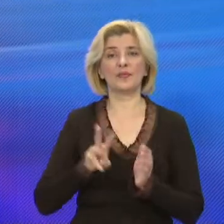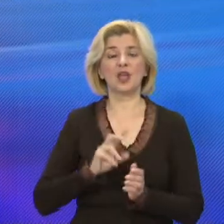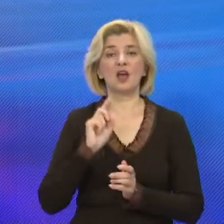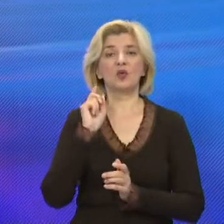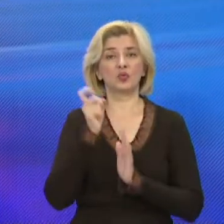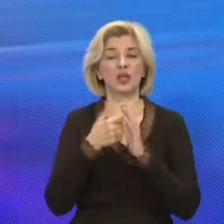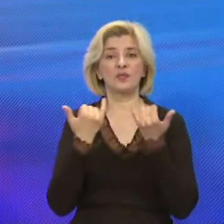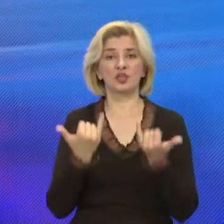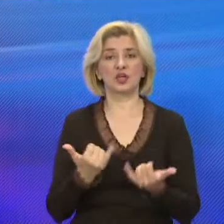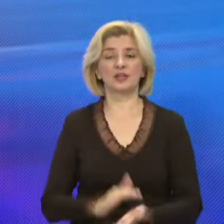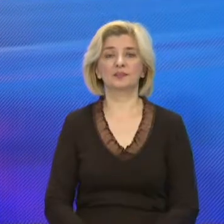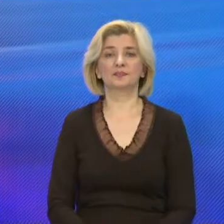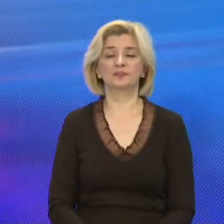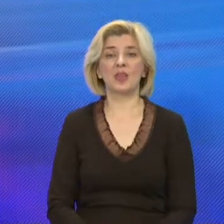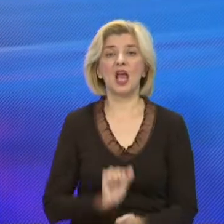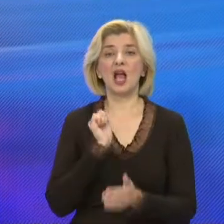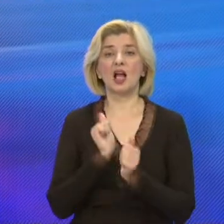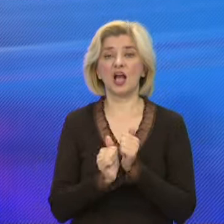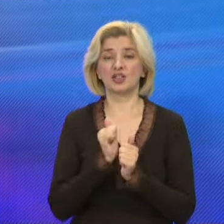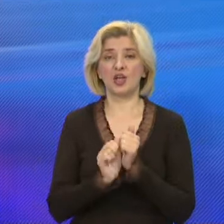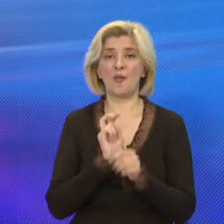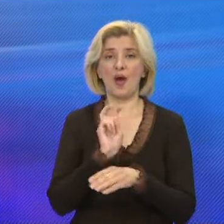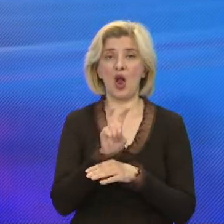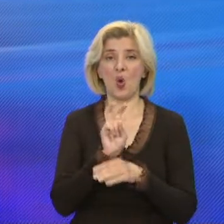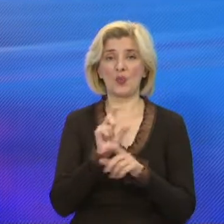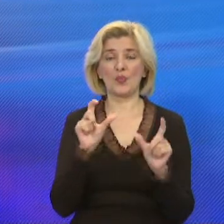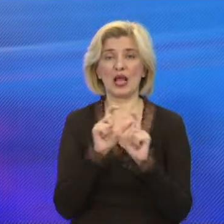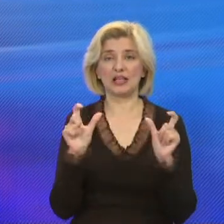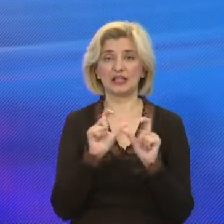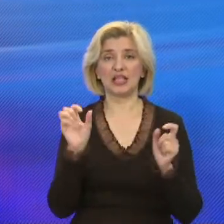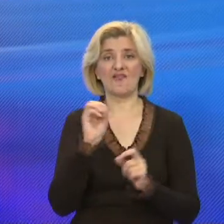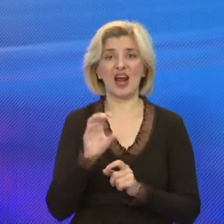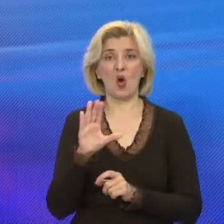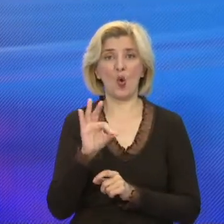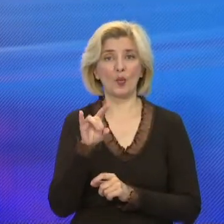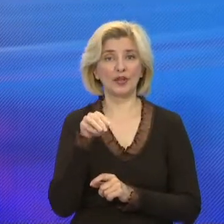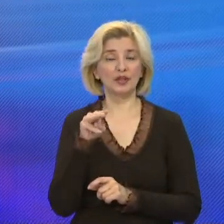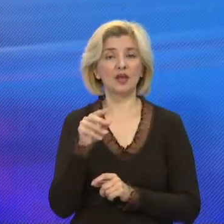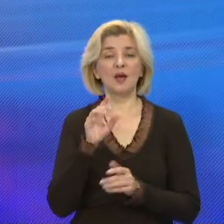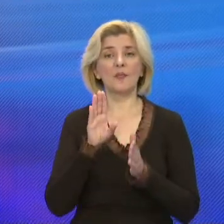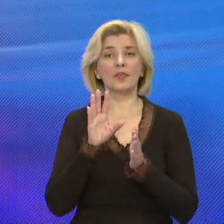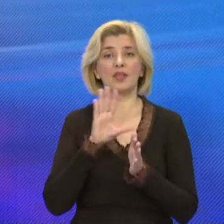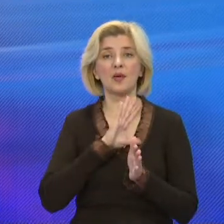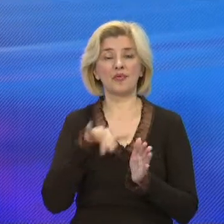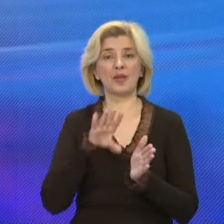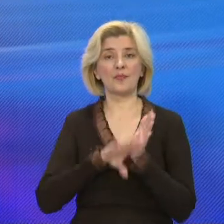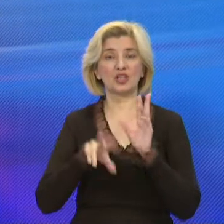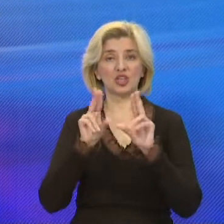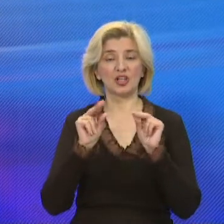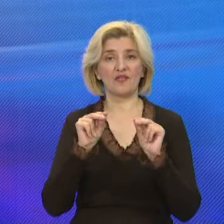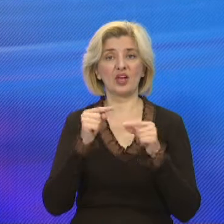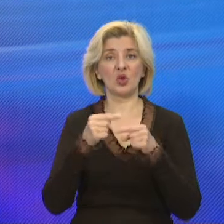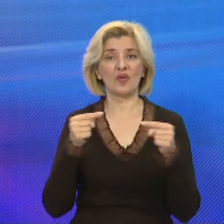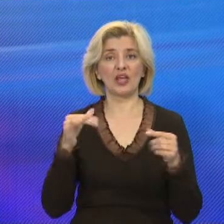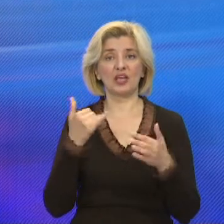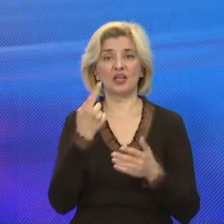Минске. Пошли! Каждый поход в магазин «Евроопт» у Елены не обходится без счастливых товаров. А недавно девушка еще и установила